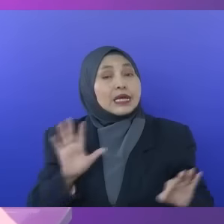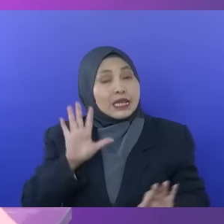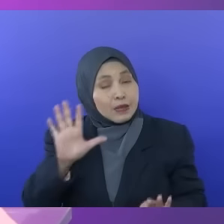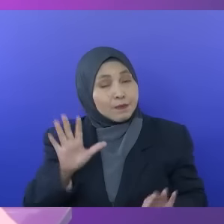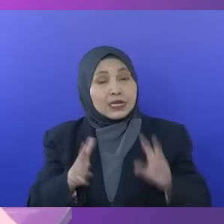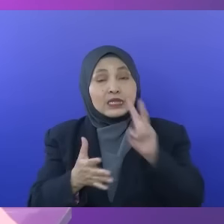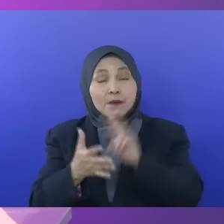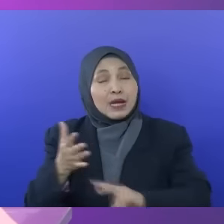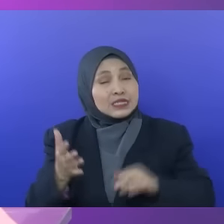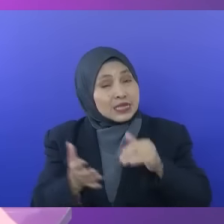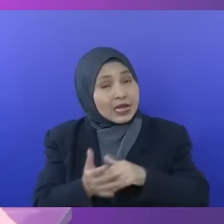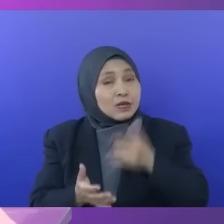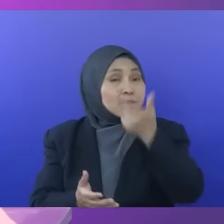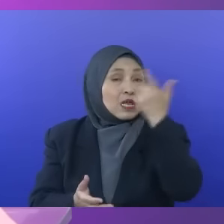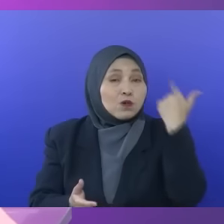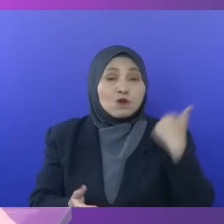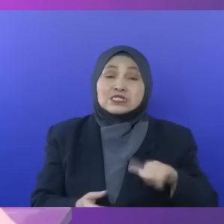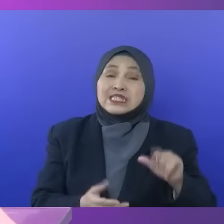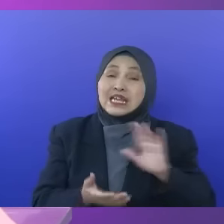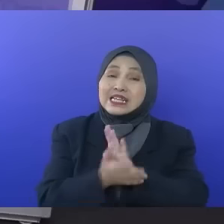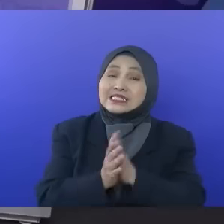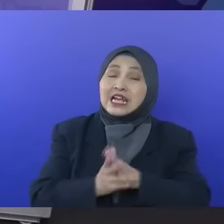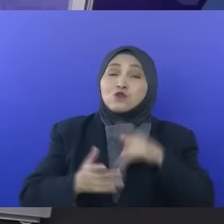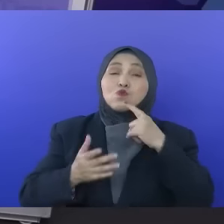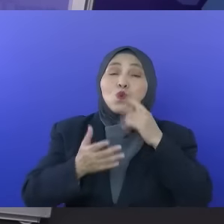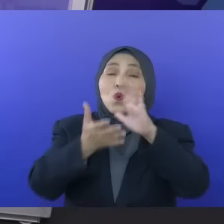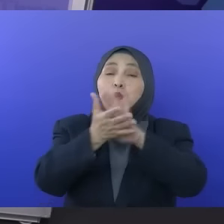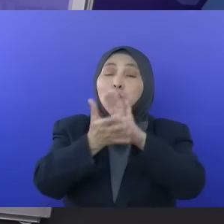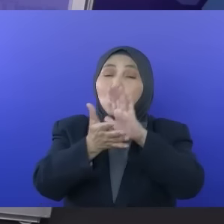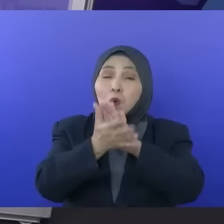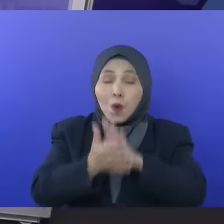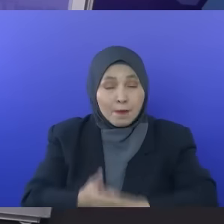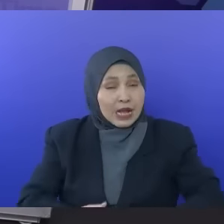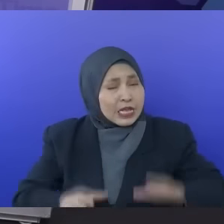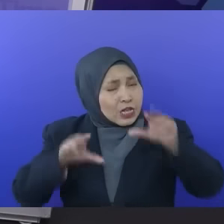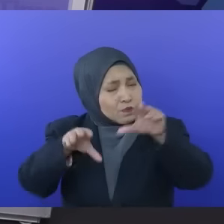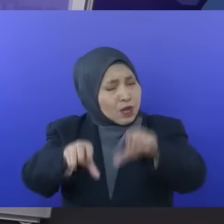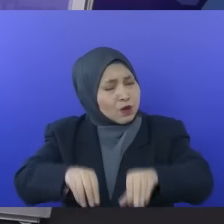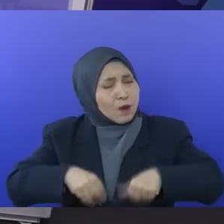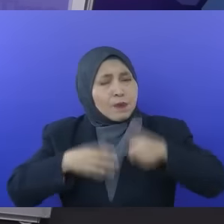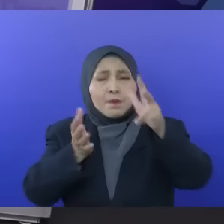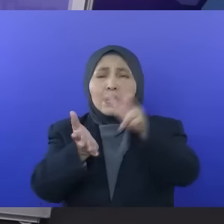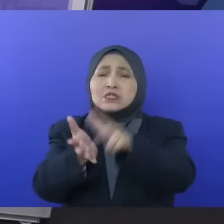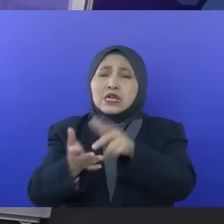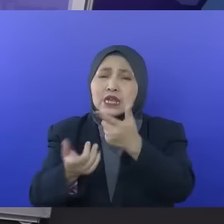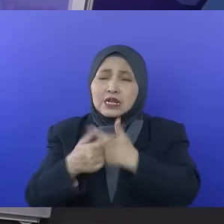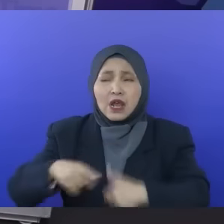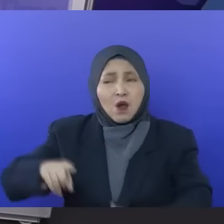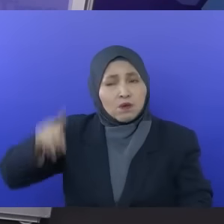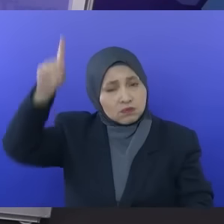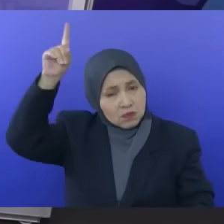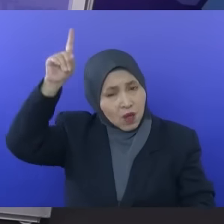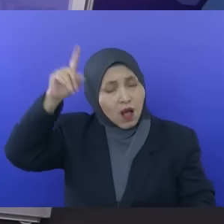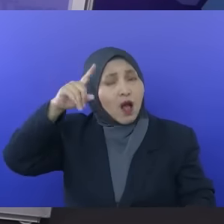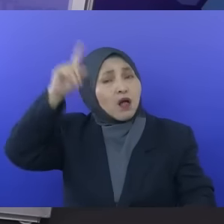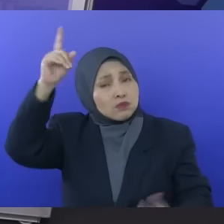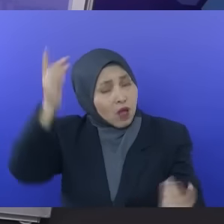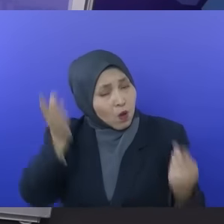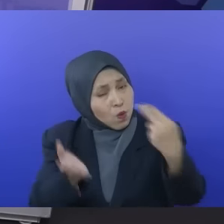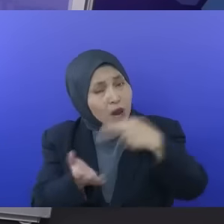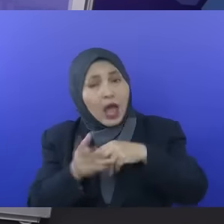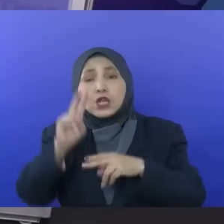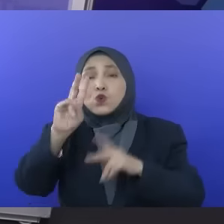ke-5 adalah sebagai satu Sanjungan pujian daripada daripada Allah Ustaz Ya Allah ulang